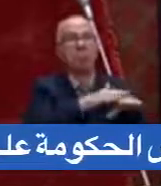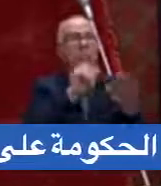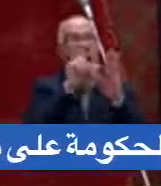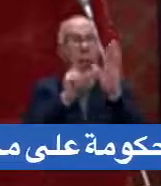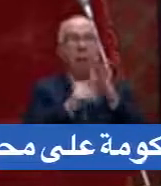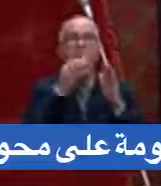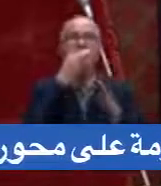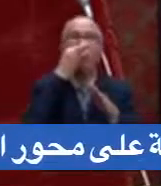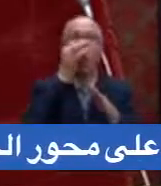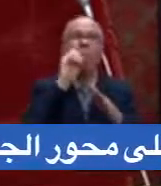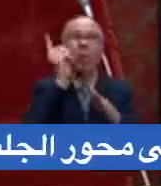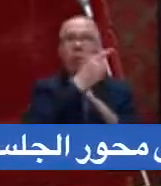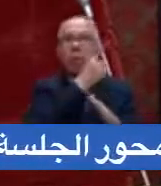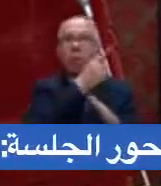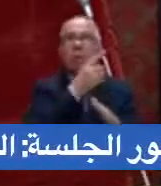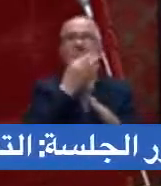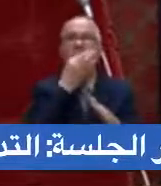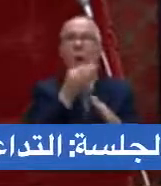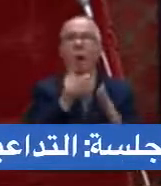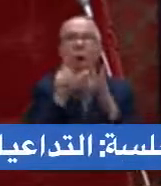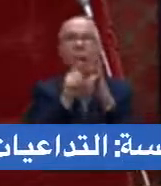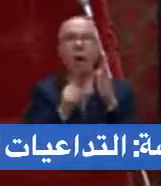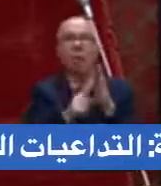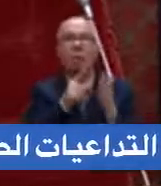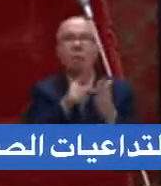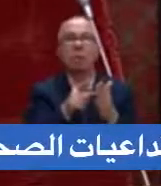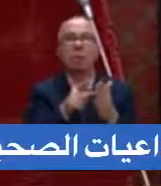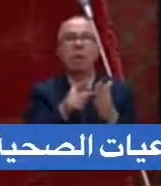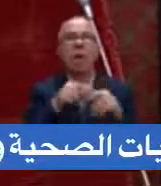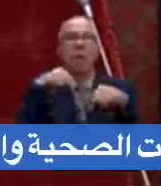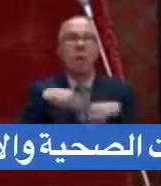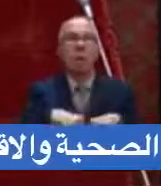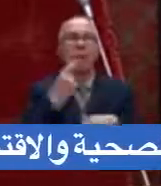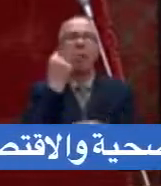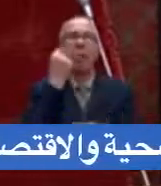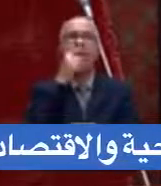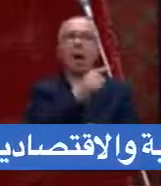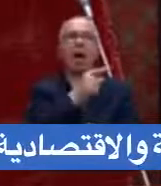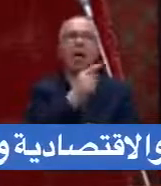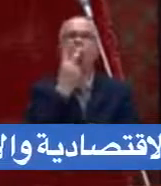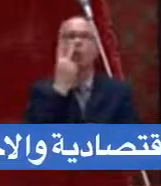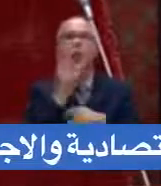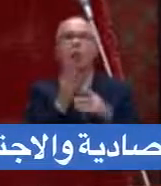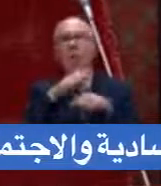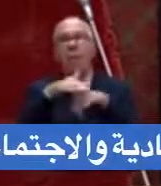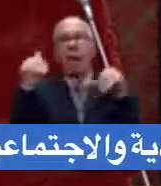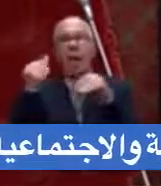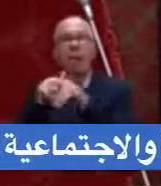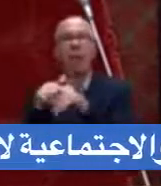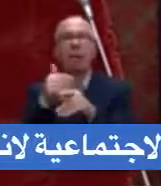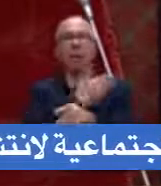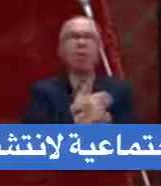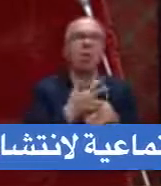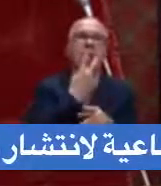وخرجنا مرسوم بقانون، وجا السيد الوزير وقدمه في اللجنتين، فلذلك هناك توافق مع البرلمان، هذا هو المعنى